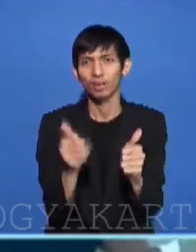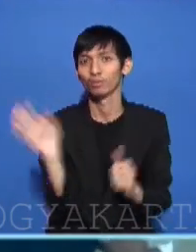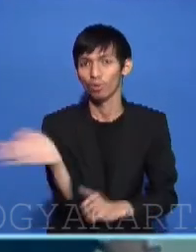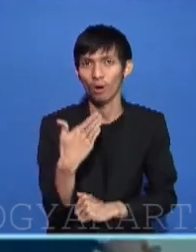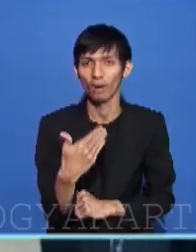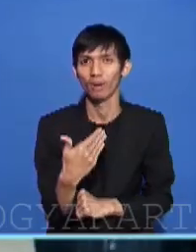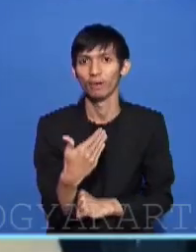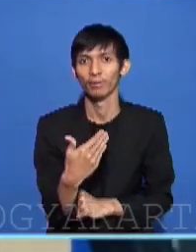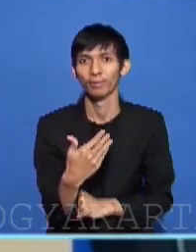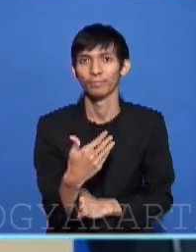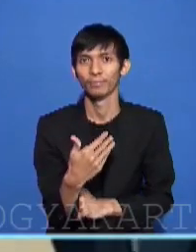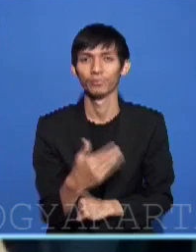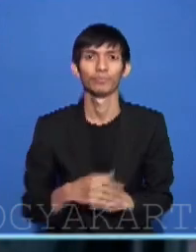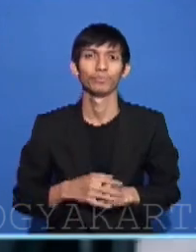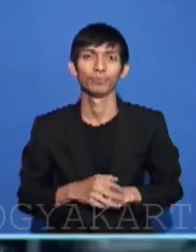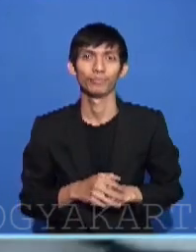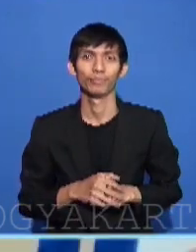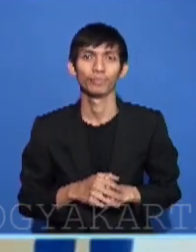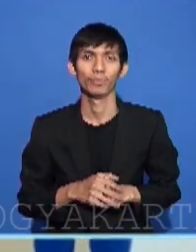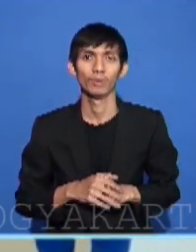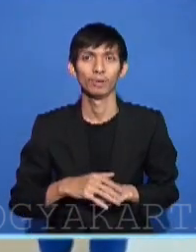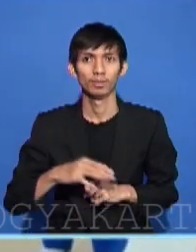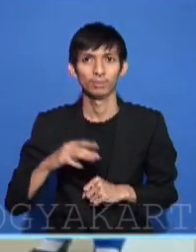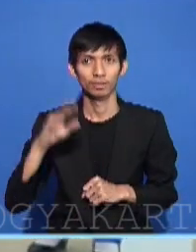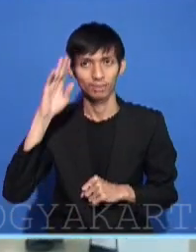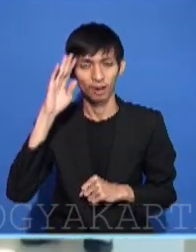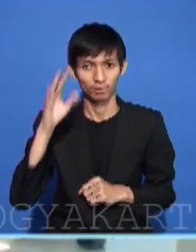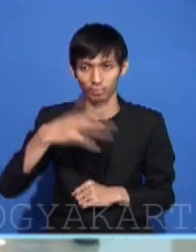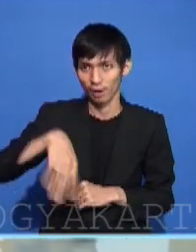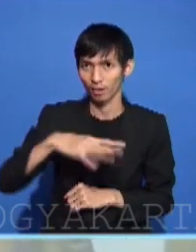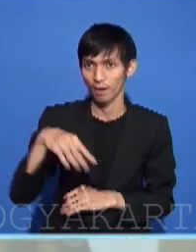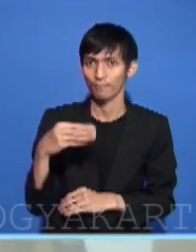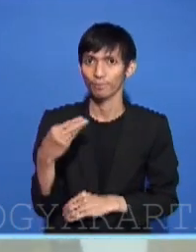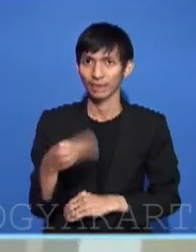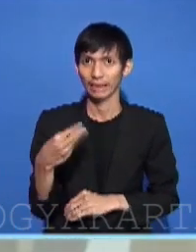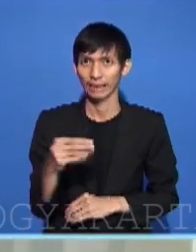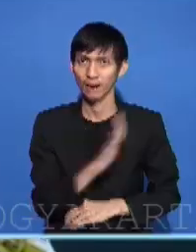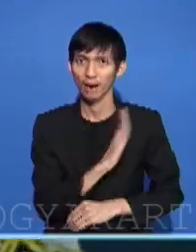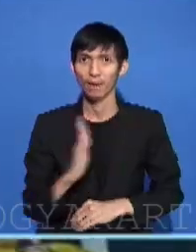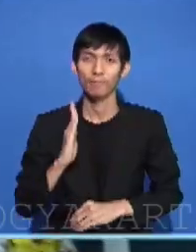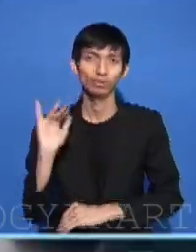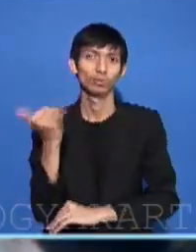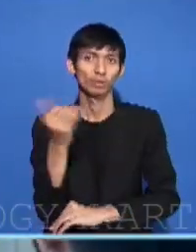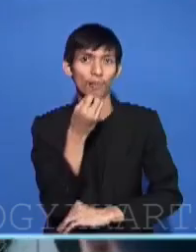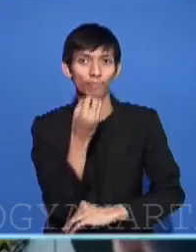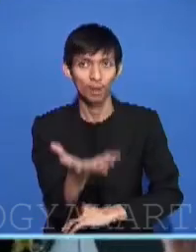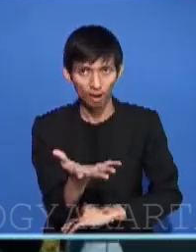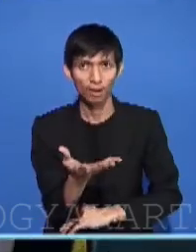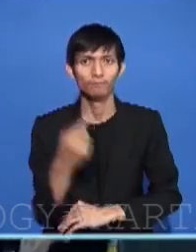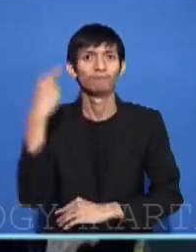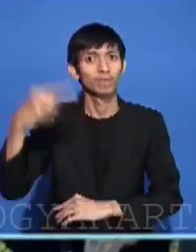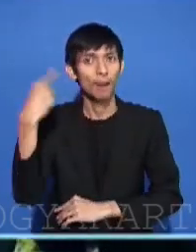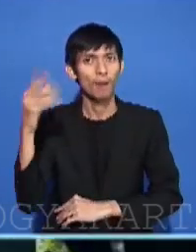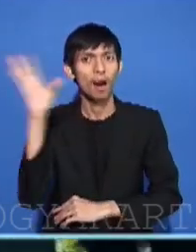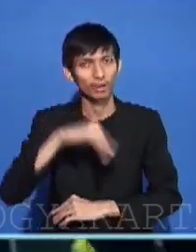Kertajati. Sementara Kepala Kantor Wilayah Kementerian Agama DIY Mas Min Afif mengatakan setiap hari terdapat